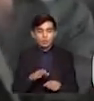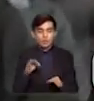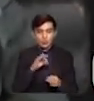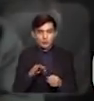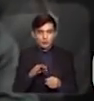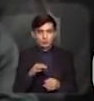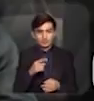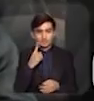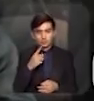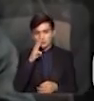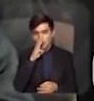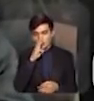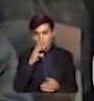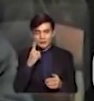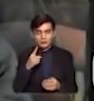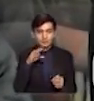кіреді.